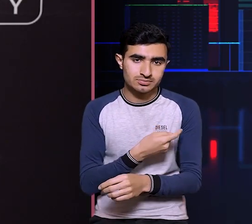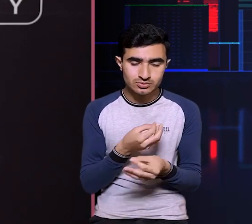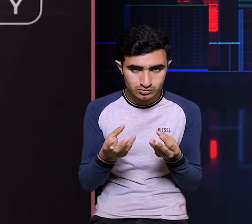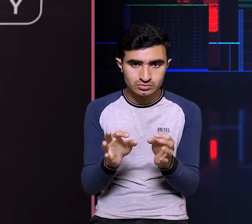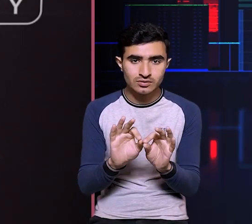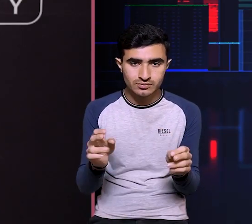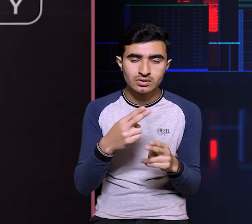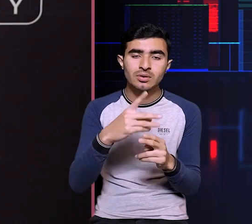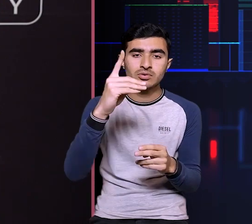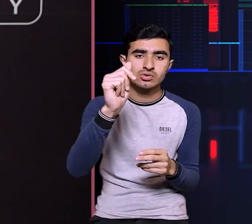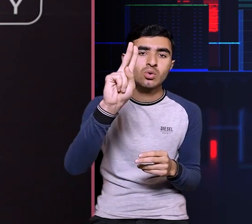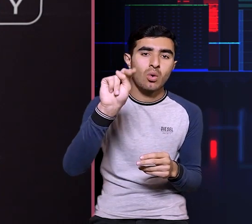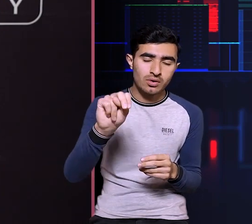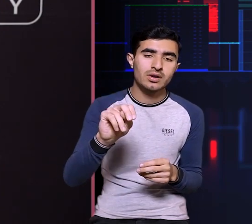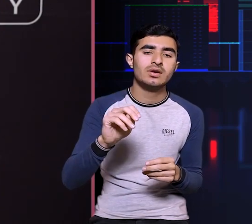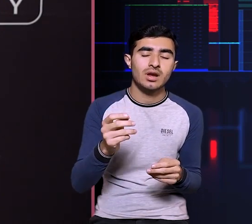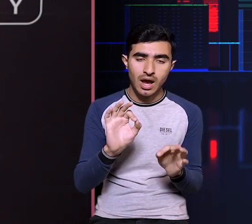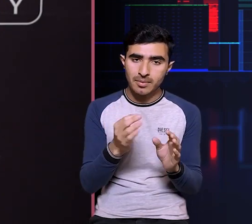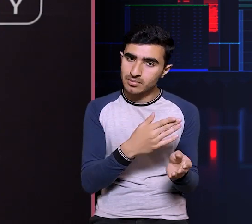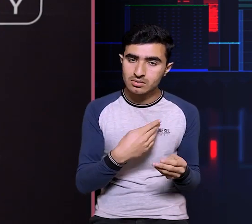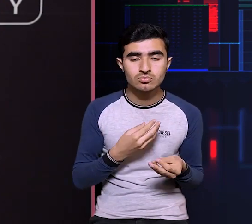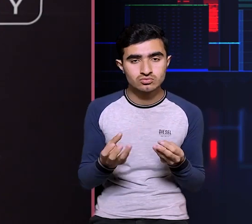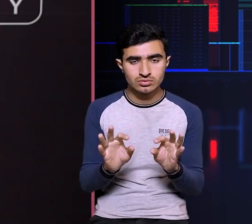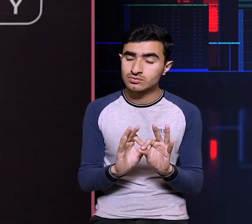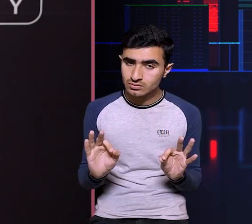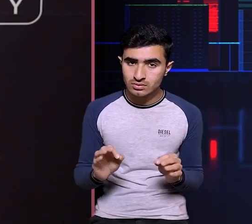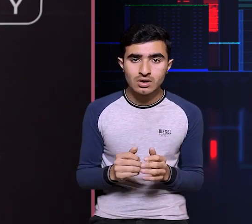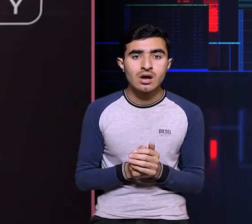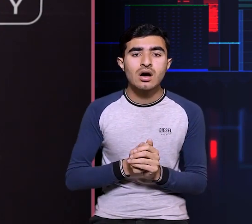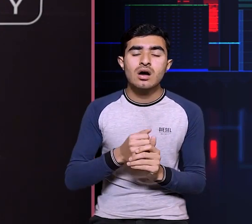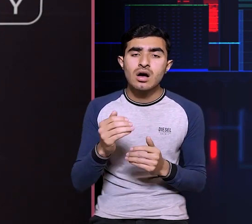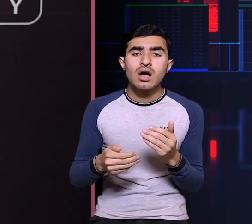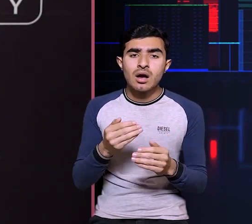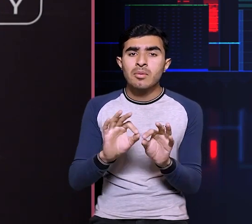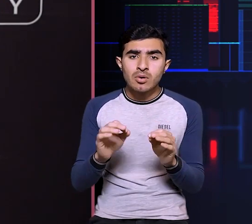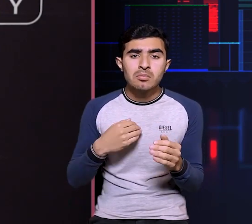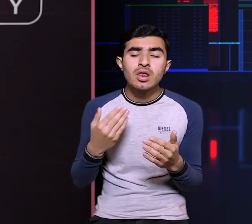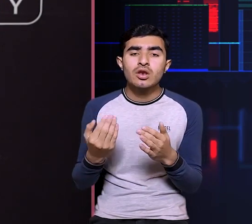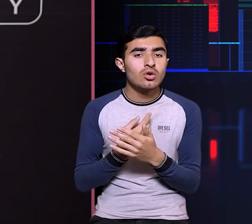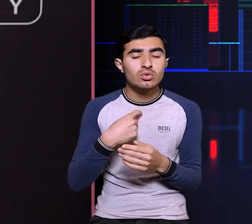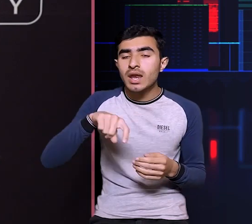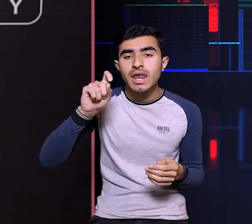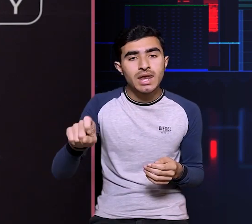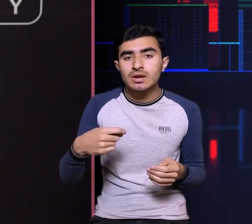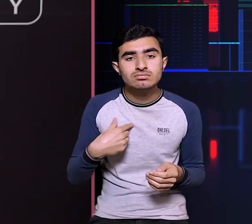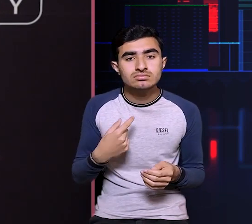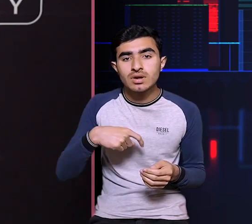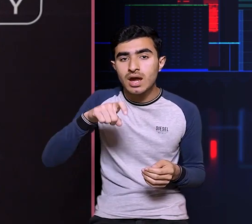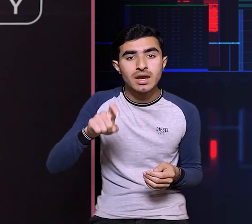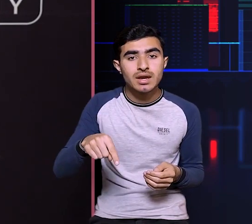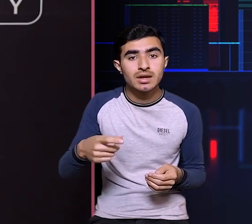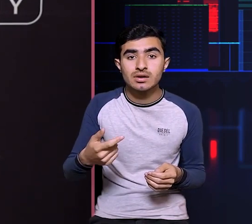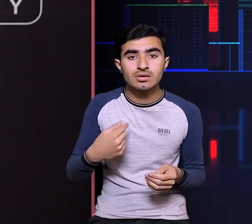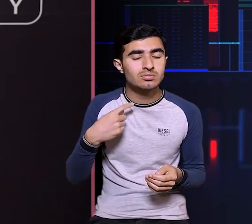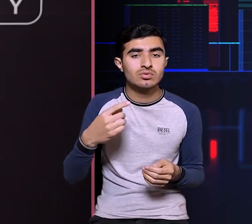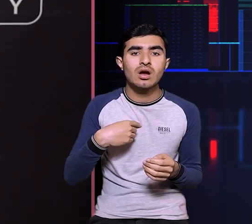फार्मास्यूटिकल, अकरम मेडिकल कॉम्प्लेक्स, जब मैंने ये शुरू किए तो इसमें मेरी एक डिमांड, एक रिक्वायरमेंट थी बिजनेसेस की दैट आई हैव टू बी अ member of